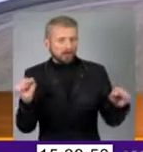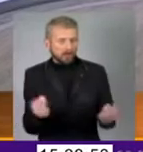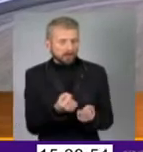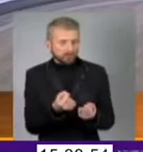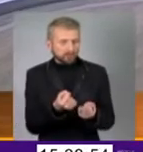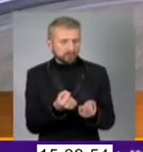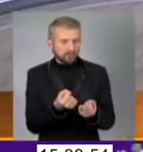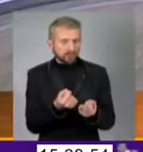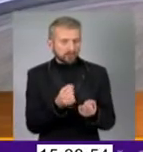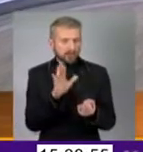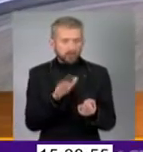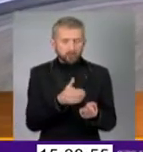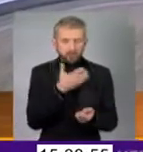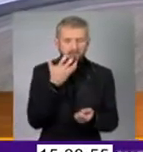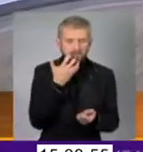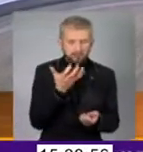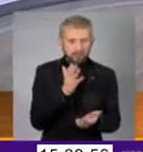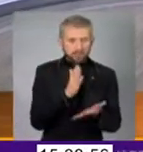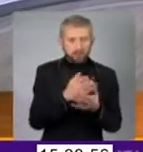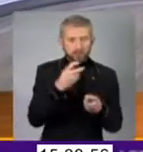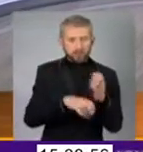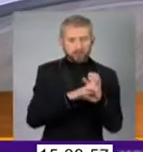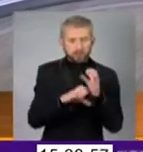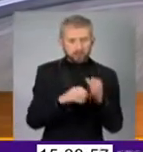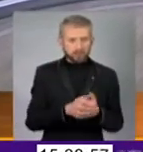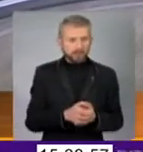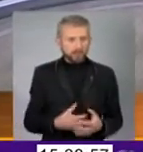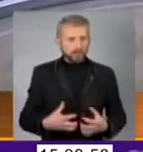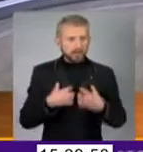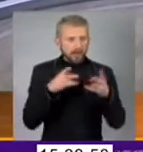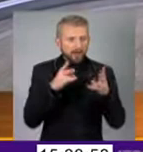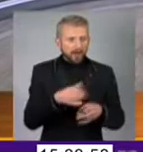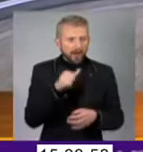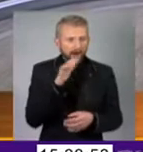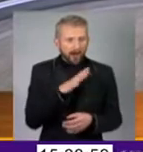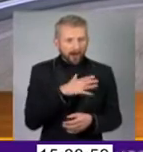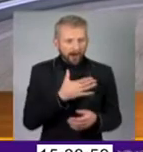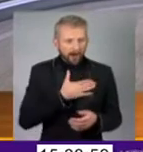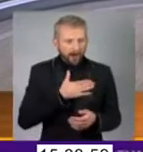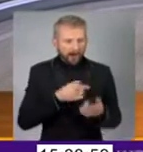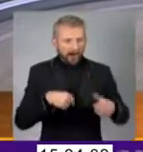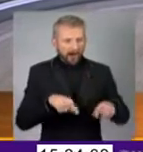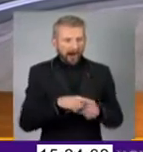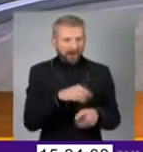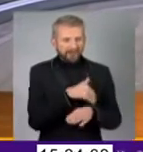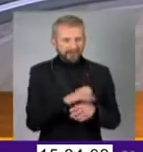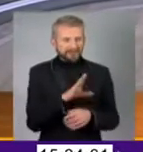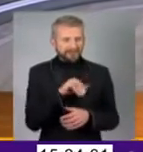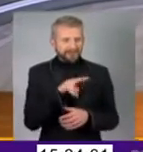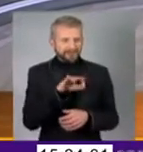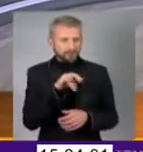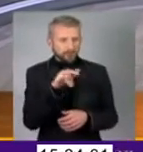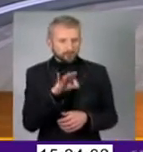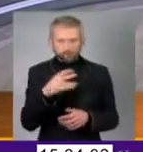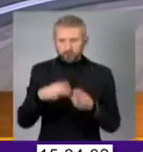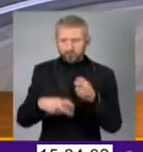понижається або піднімається, є відповідні пориви труб. Страшна аварія вчора була у мене якраз на окрузі, на Світлицького вулиці. Порив,